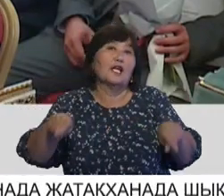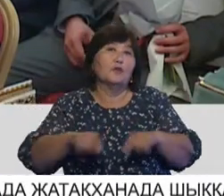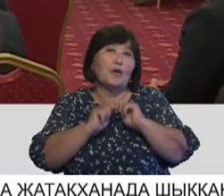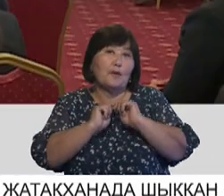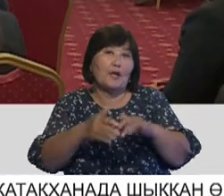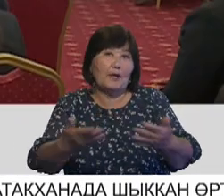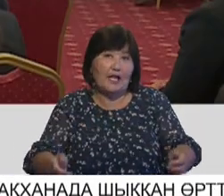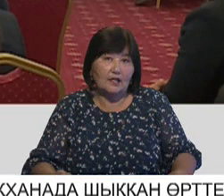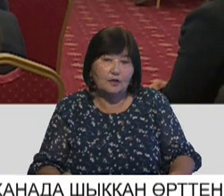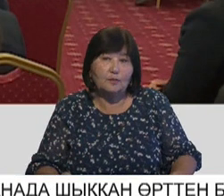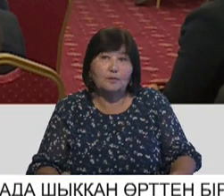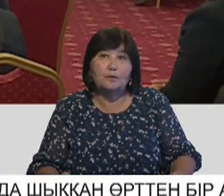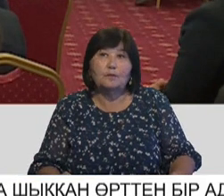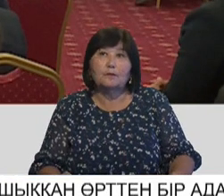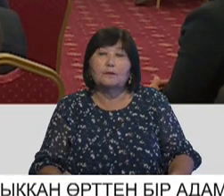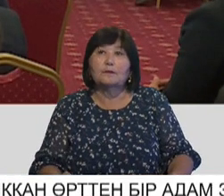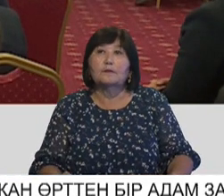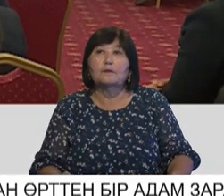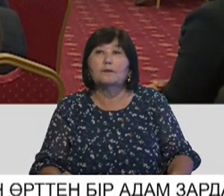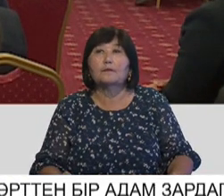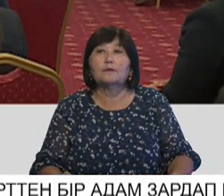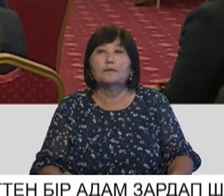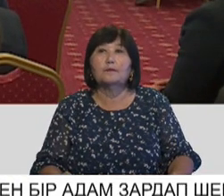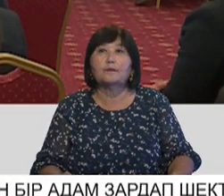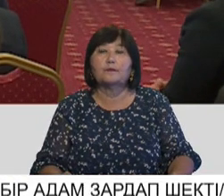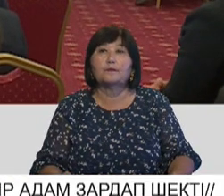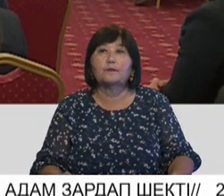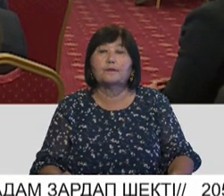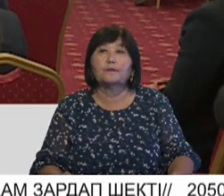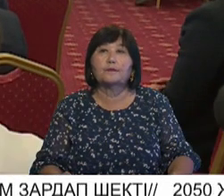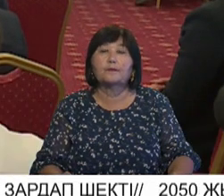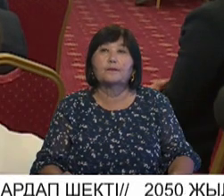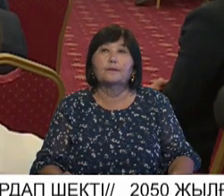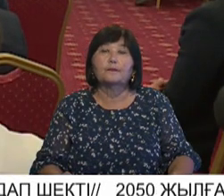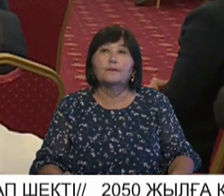марапатталды. Қозы көрпеш, Асыралы, Талғат Әлменов, Шапағат Жаппасбай, Қызылорда телеарнасы.